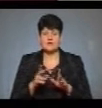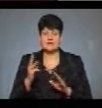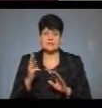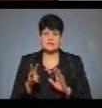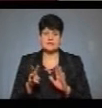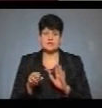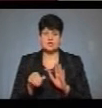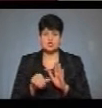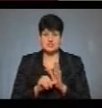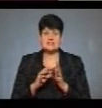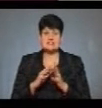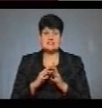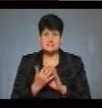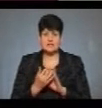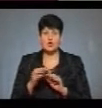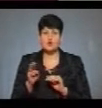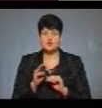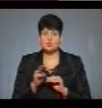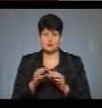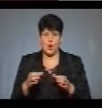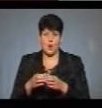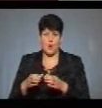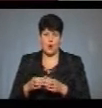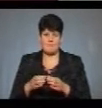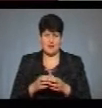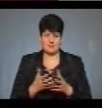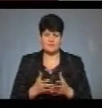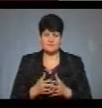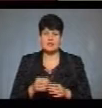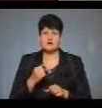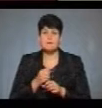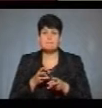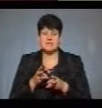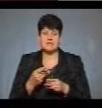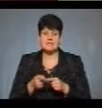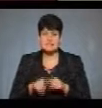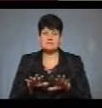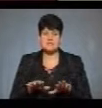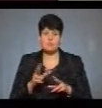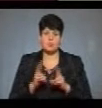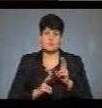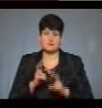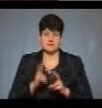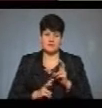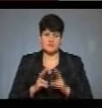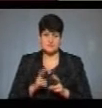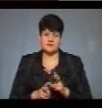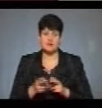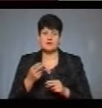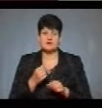36 сіл в Шумській громаді. Круасани випекли на місцевому підприємстві. Рекорд організували, щоб завершити цикл